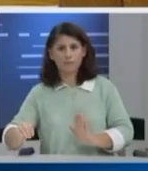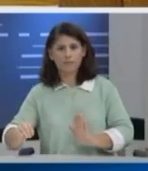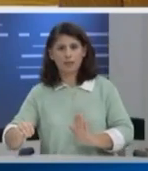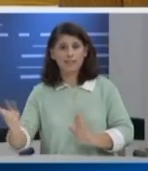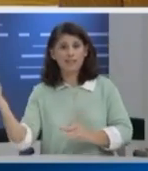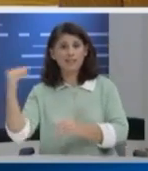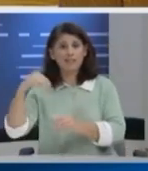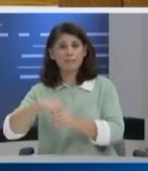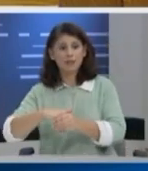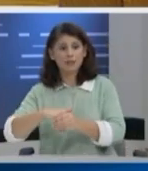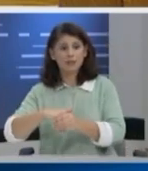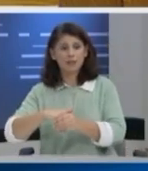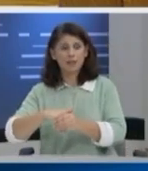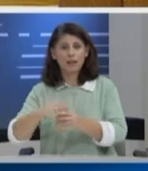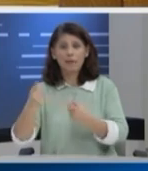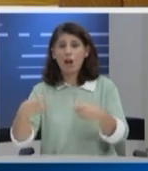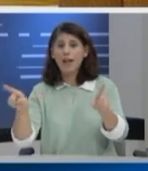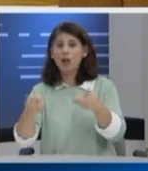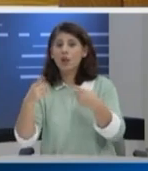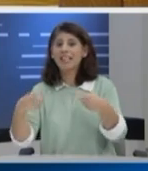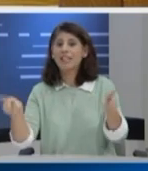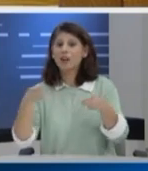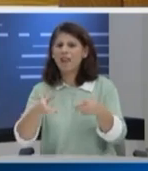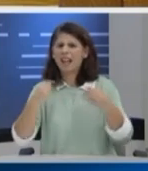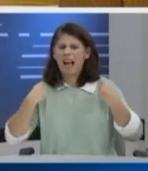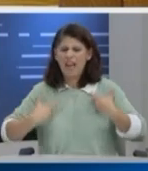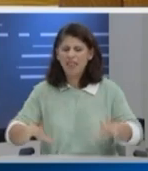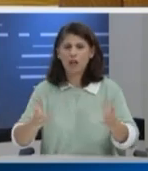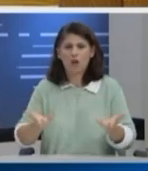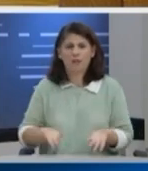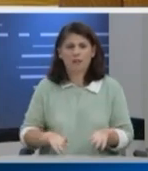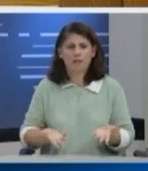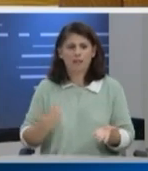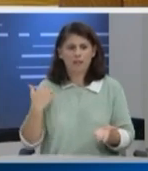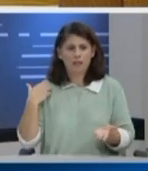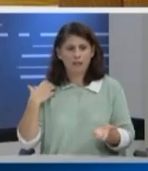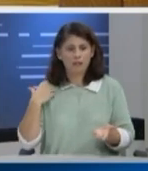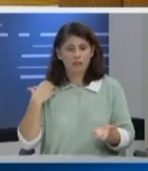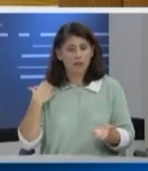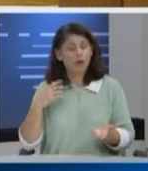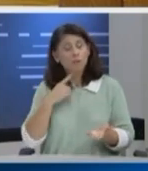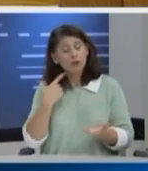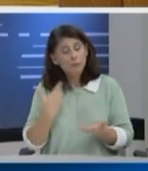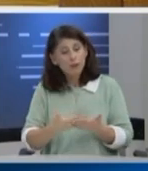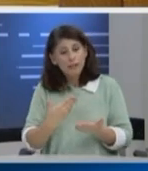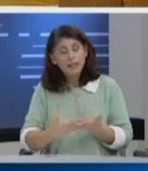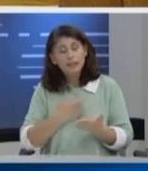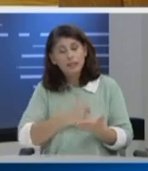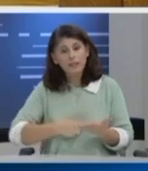της συμμετοχής, της ενορχίστρωσης αυτών των αθλειοτήτων. Έτσι όπως αποδεικνύεται